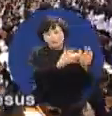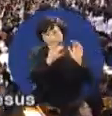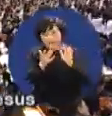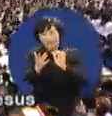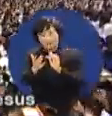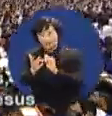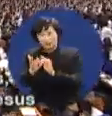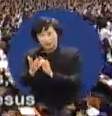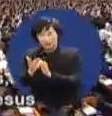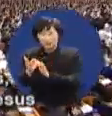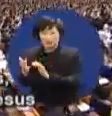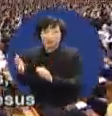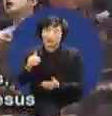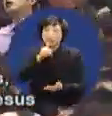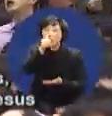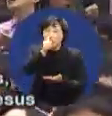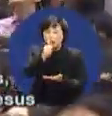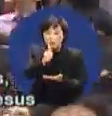오직 예수.